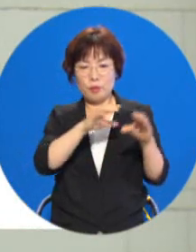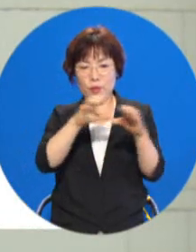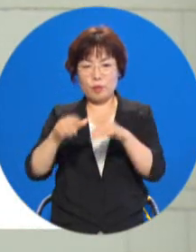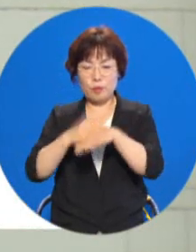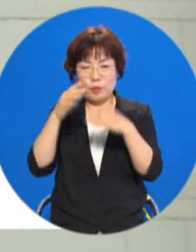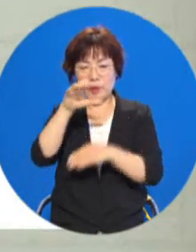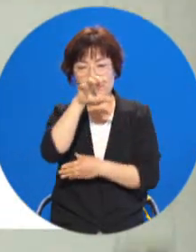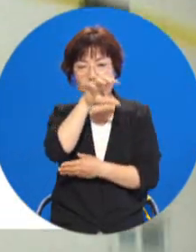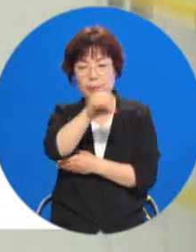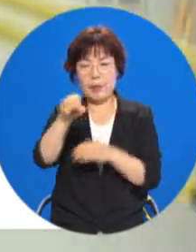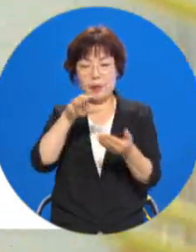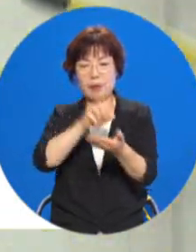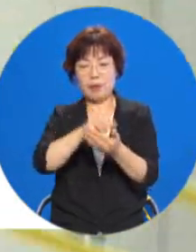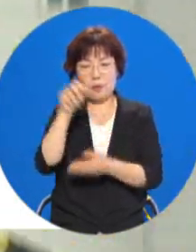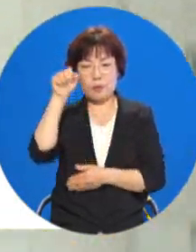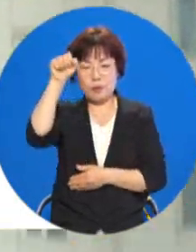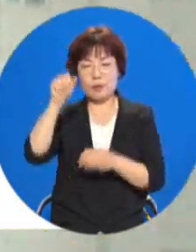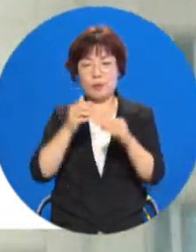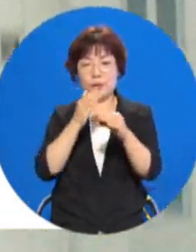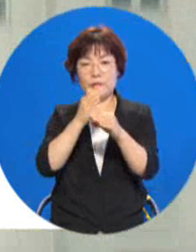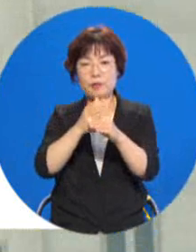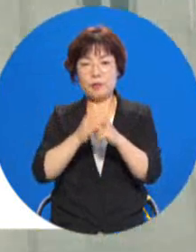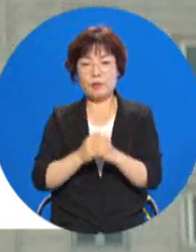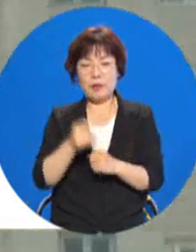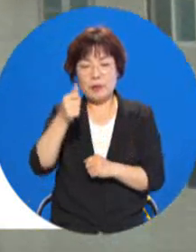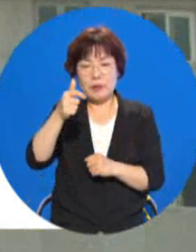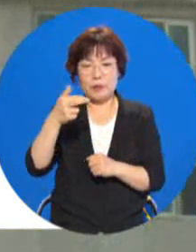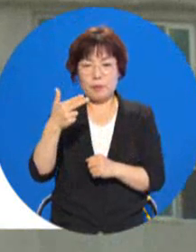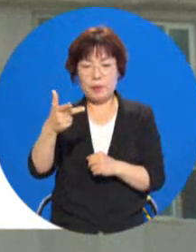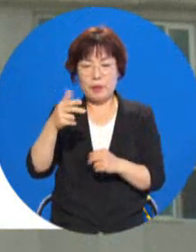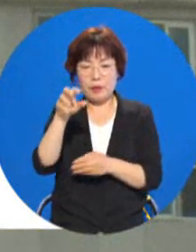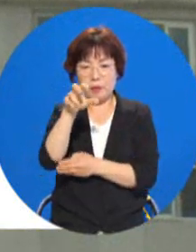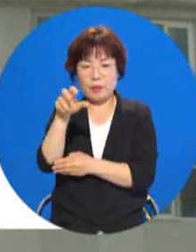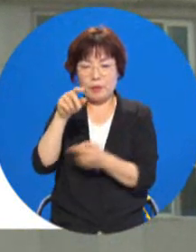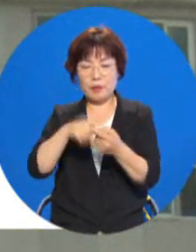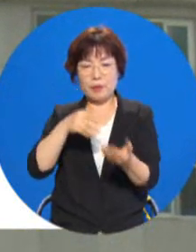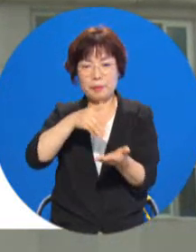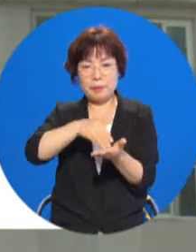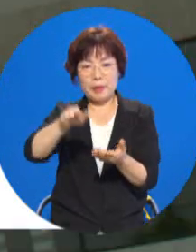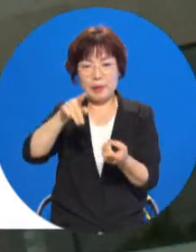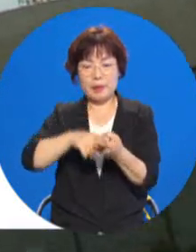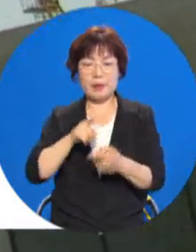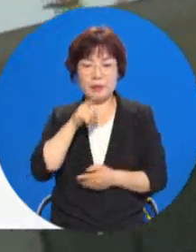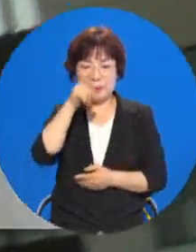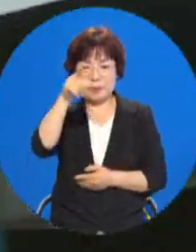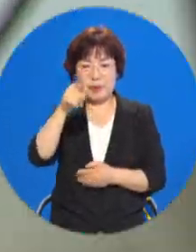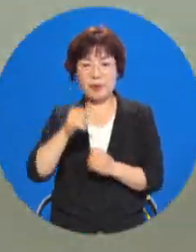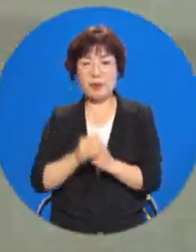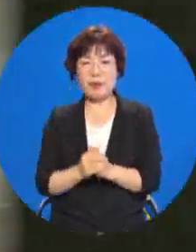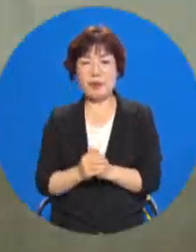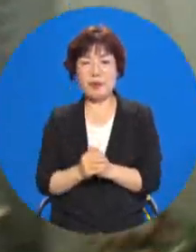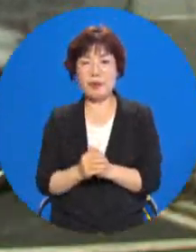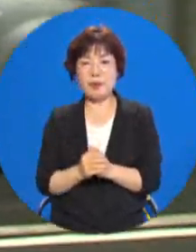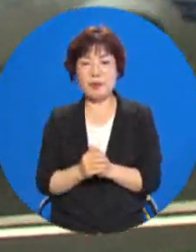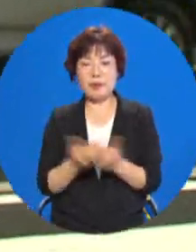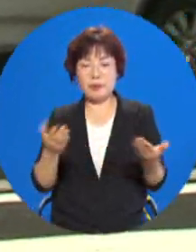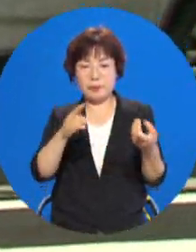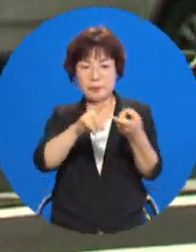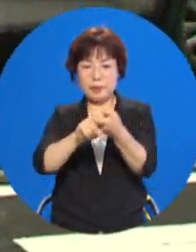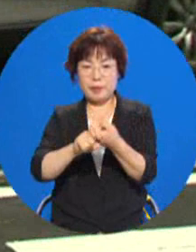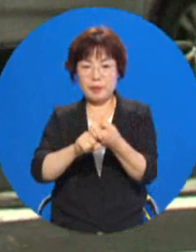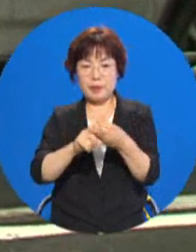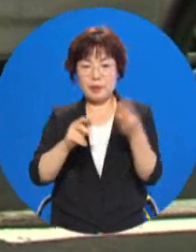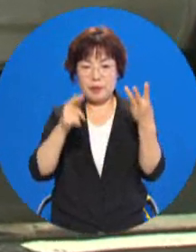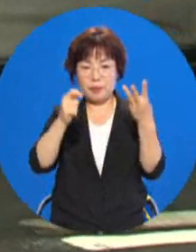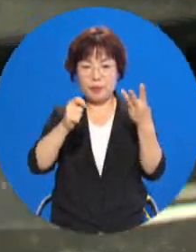점거 농성을 진행하고 있는 노조원들은 소형 무인 타워 크레인의 퇴출을 요구하고 있습니다. 노조는 3톤